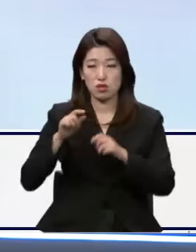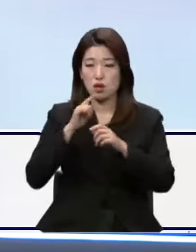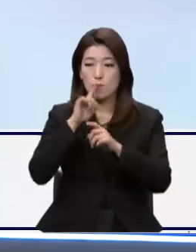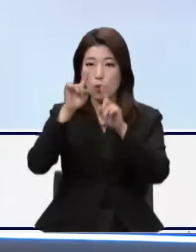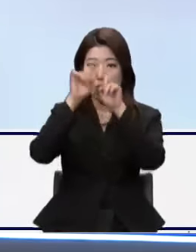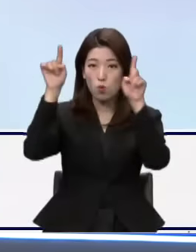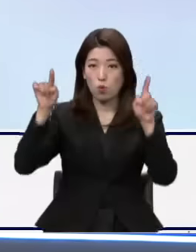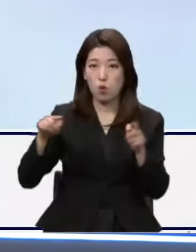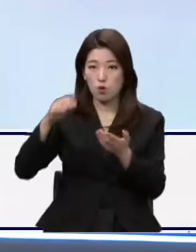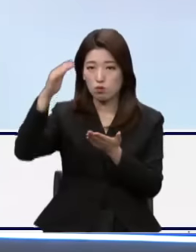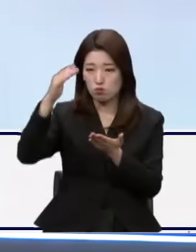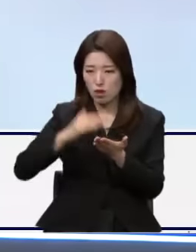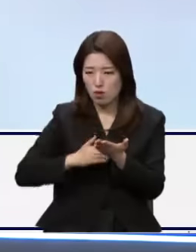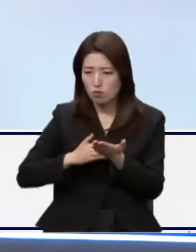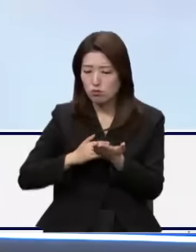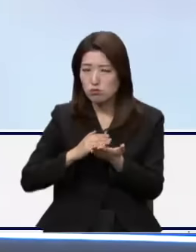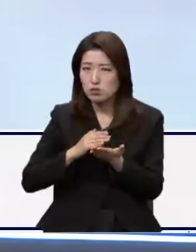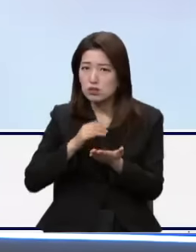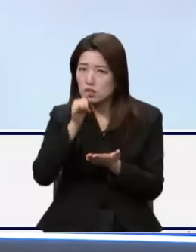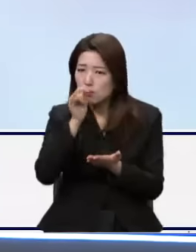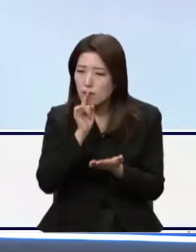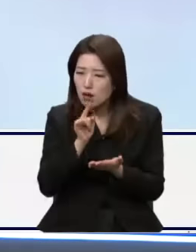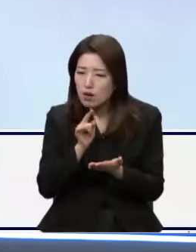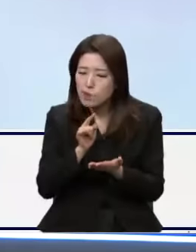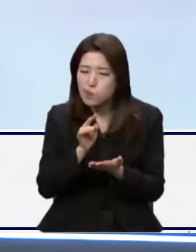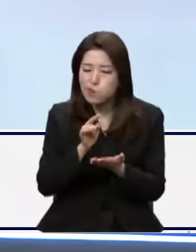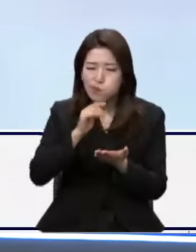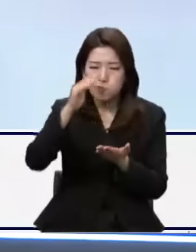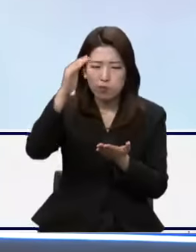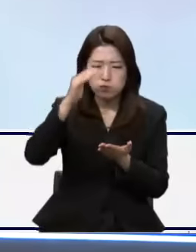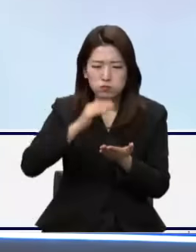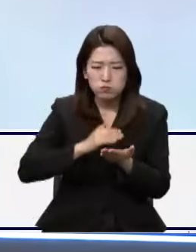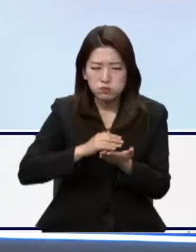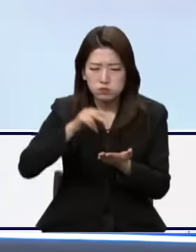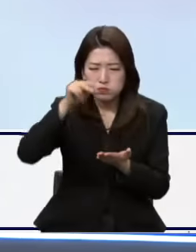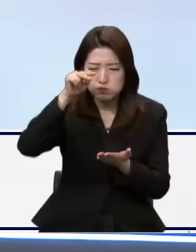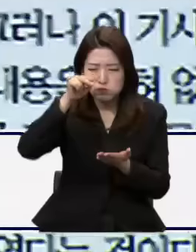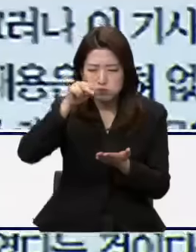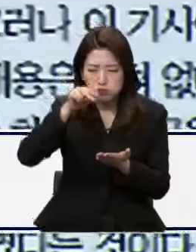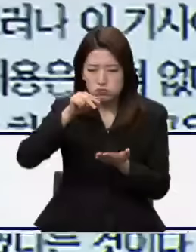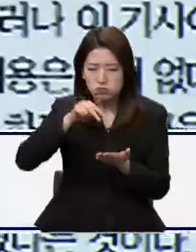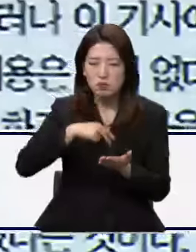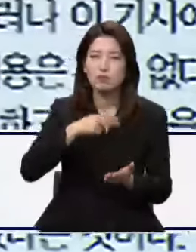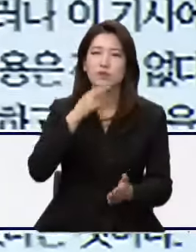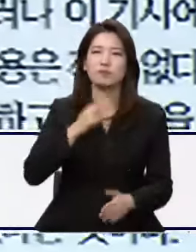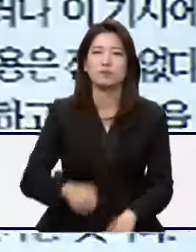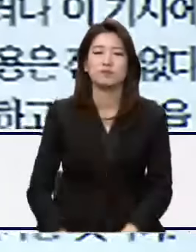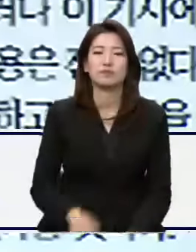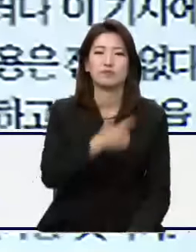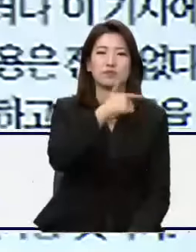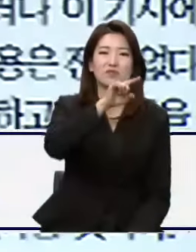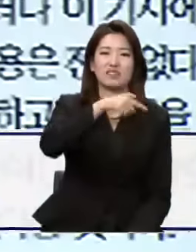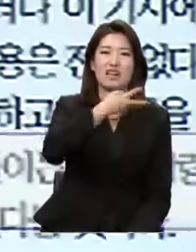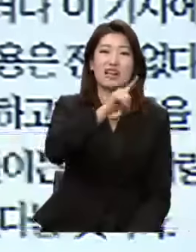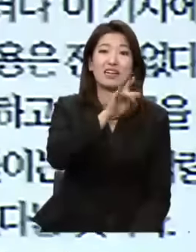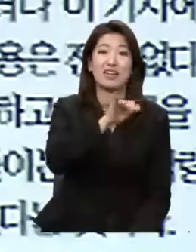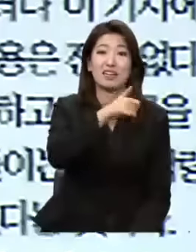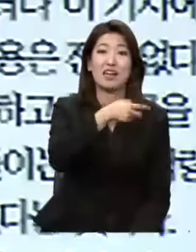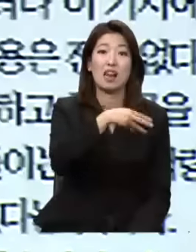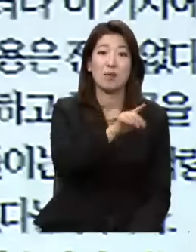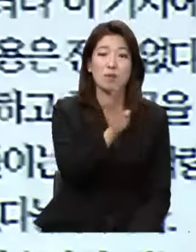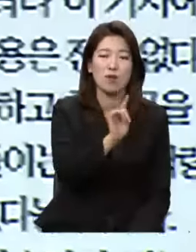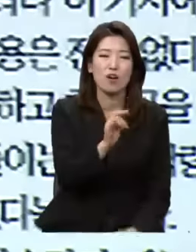보고서를 좀 보면 어떤 내용이 있느냐 여기 보겠습니다이 보고서는 낭랑 클럽은 서울에 거주하는